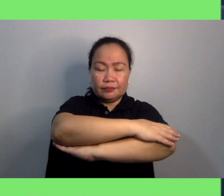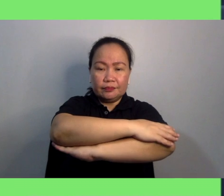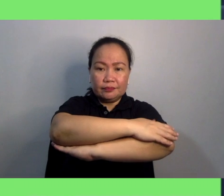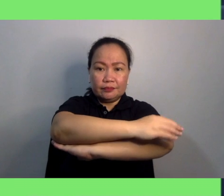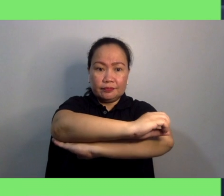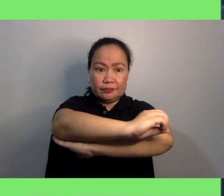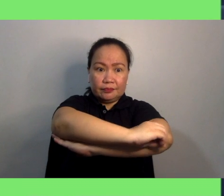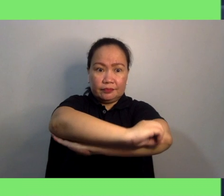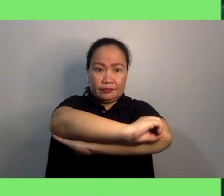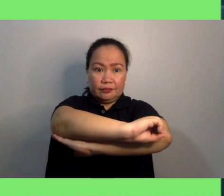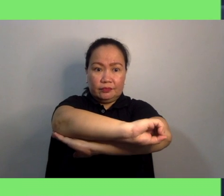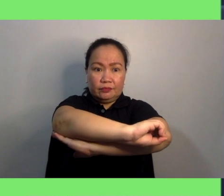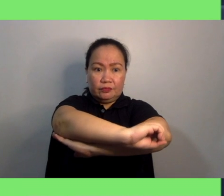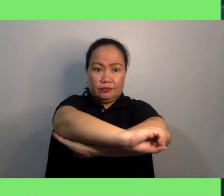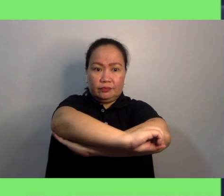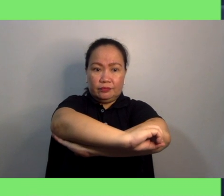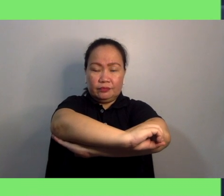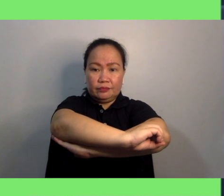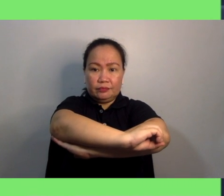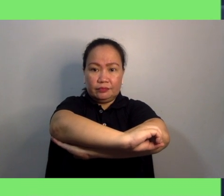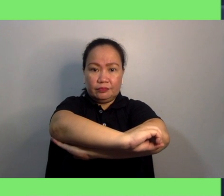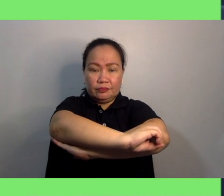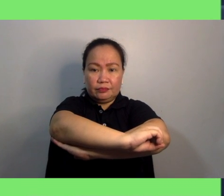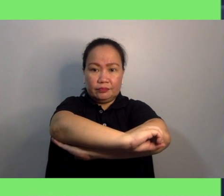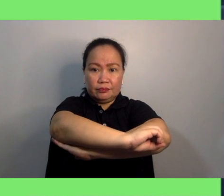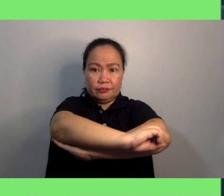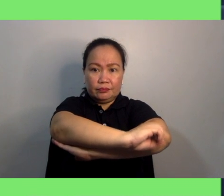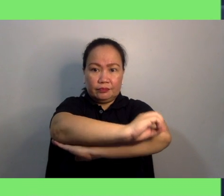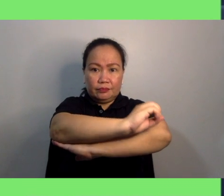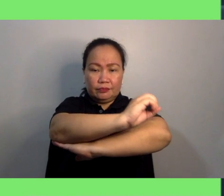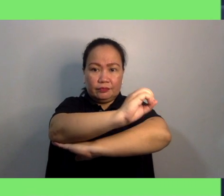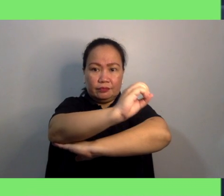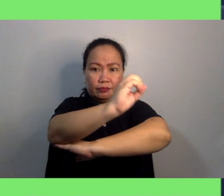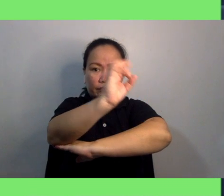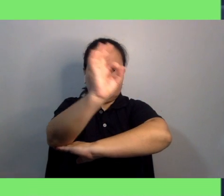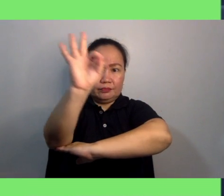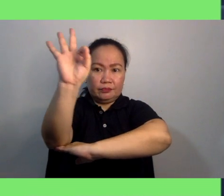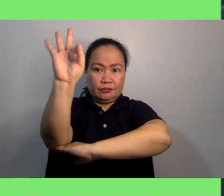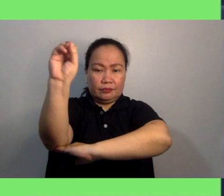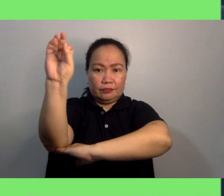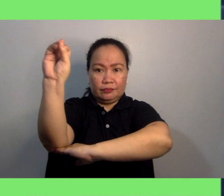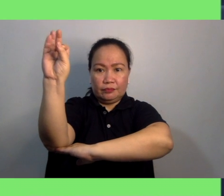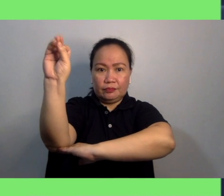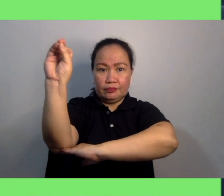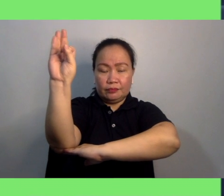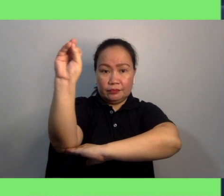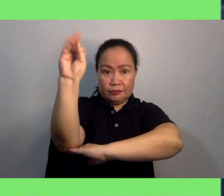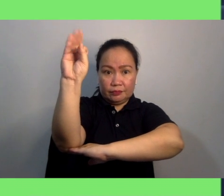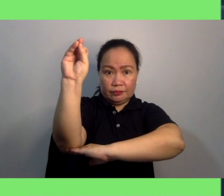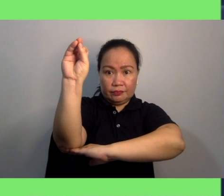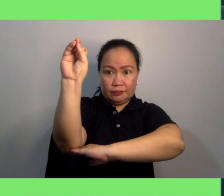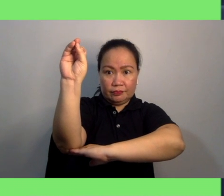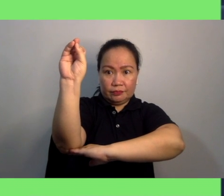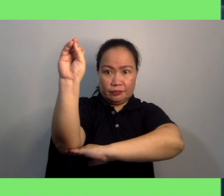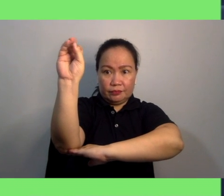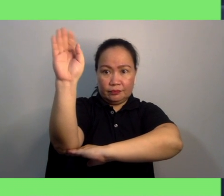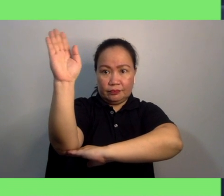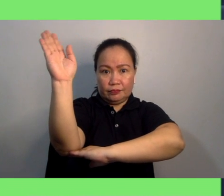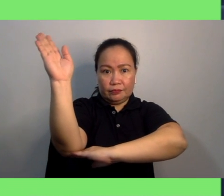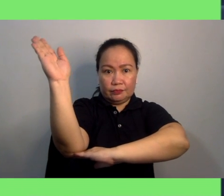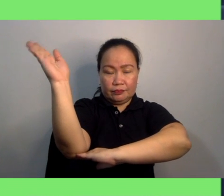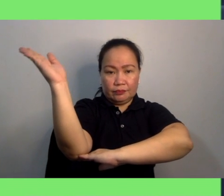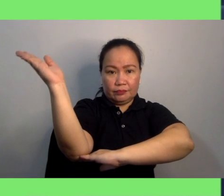sa may 0, outer scale po ang gagamitin natin. So, 125 degrees. Ito po siya.